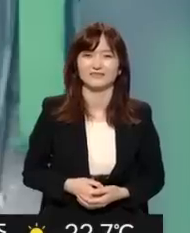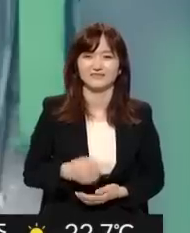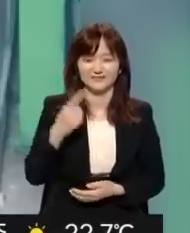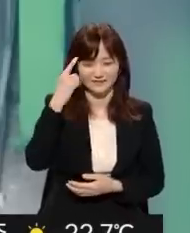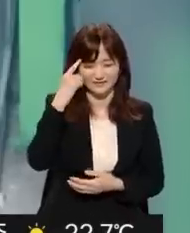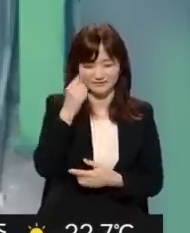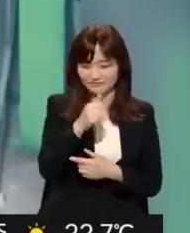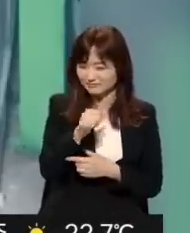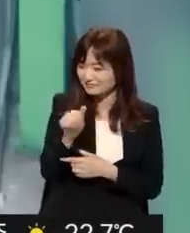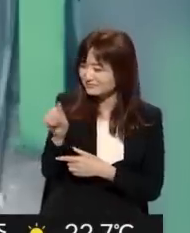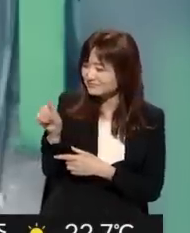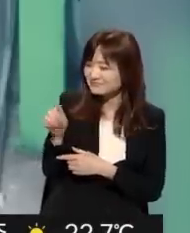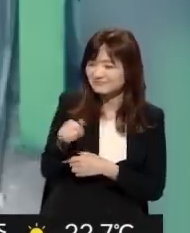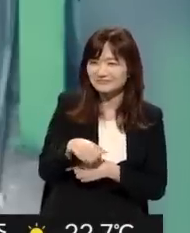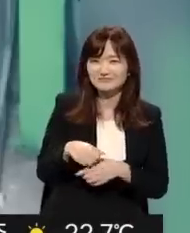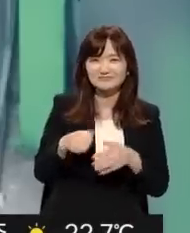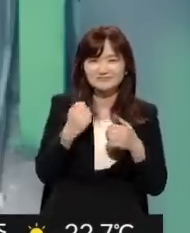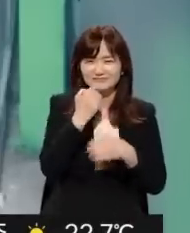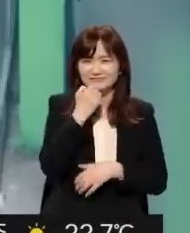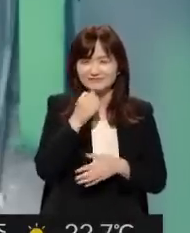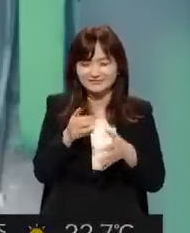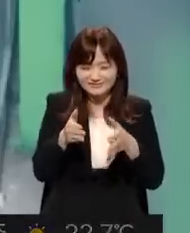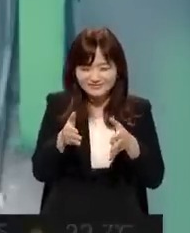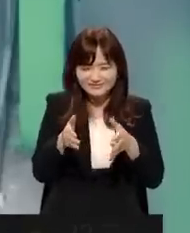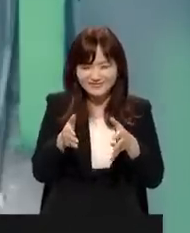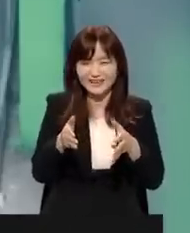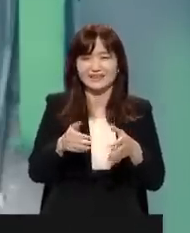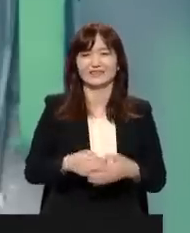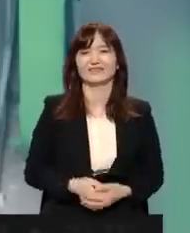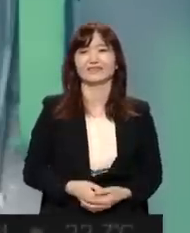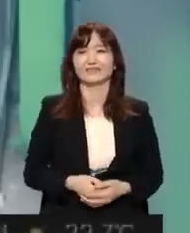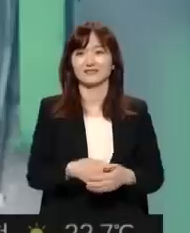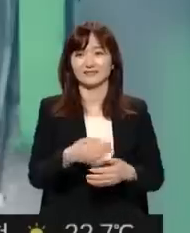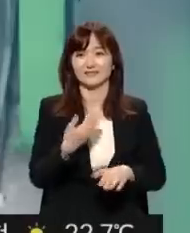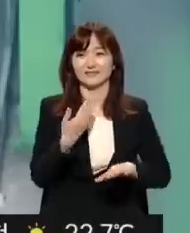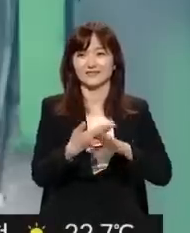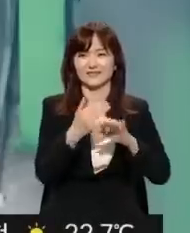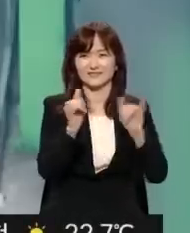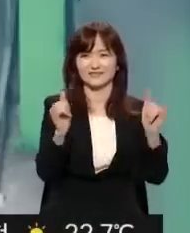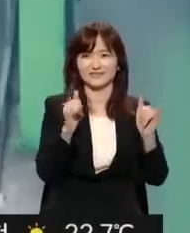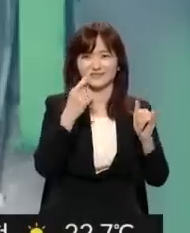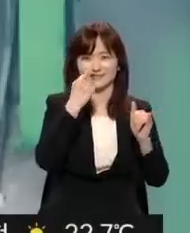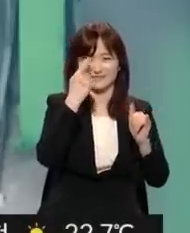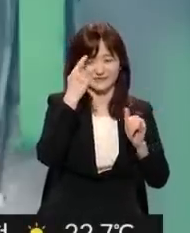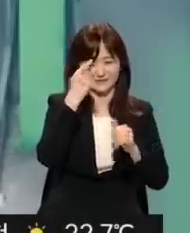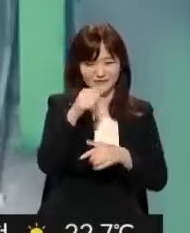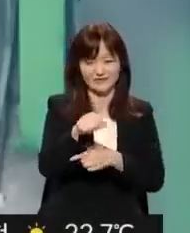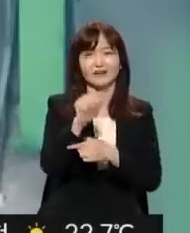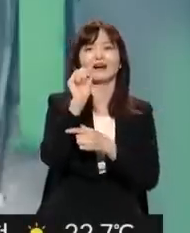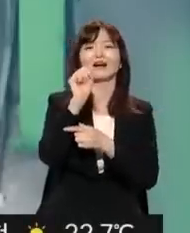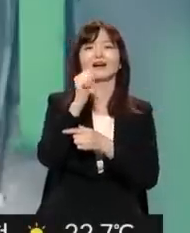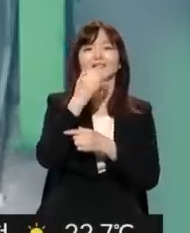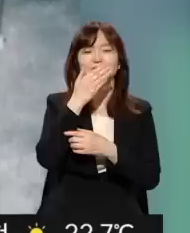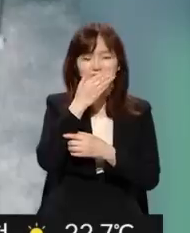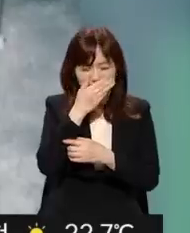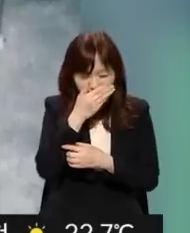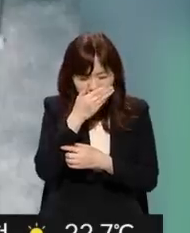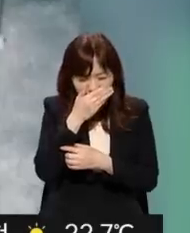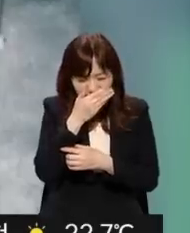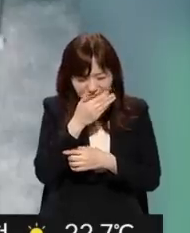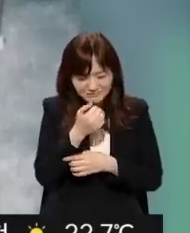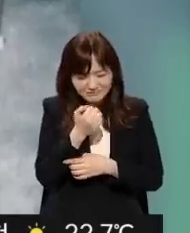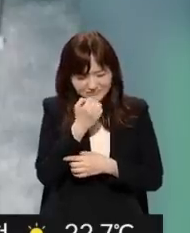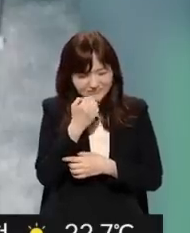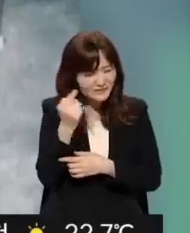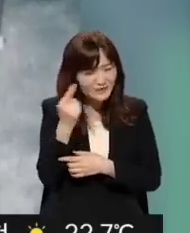돌려 웃기도 하고요. 뭐 어깨가 들썩거립니다. 다른 승려들도 고개를 숙여 입을 가려보지만 새어나오는 웃음을 막을